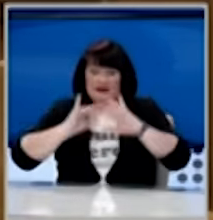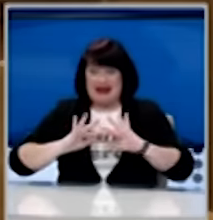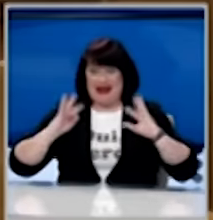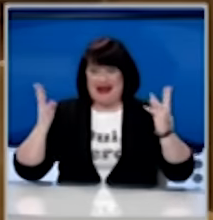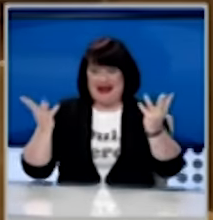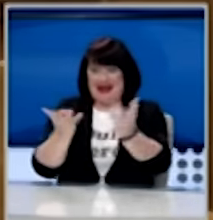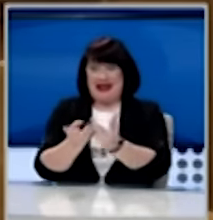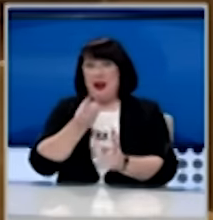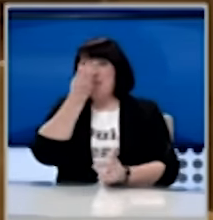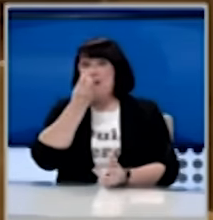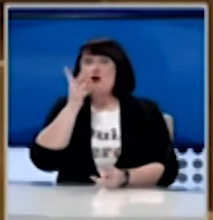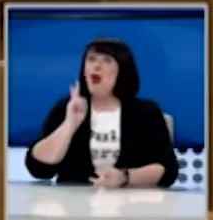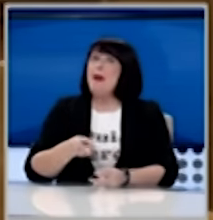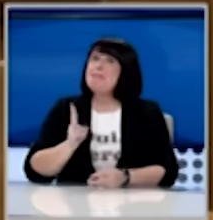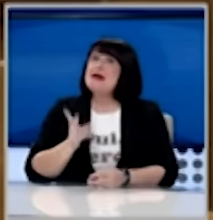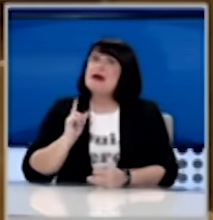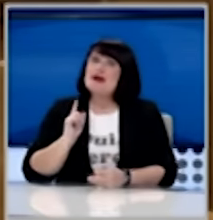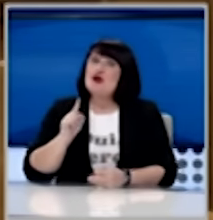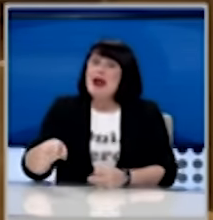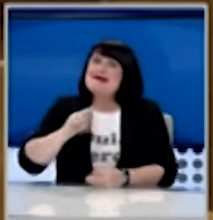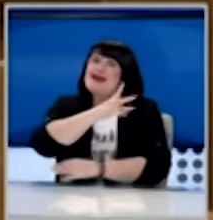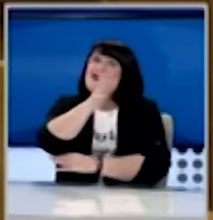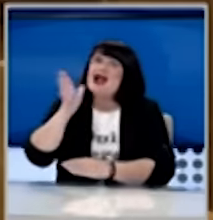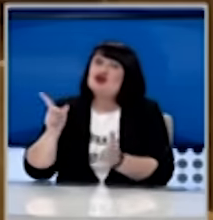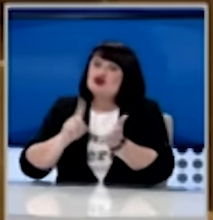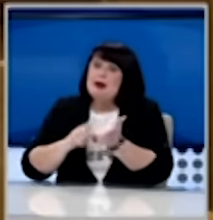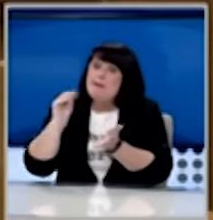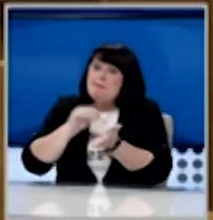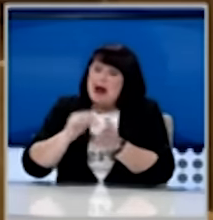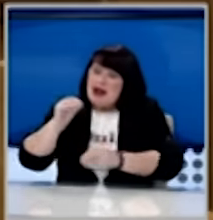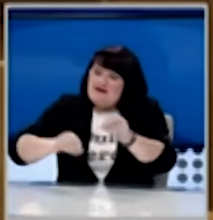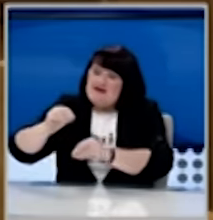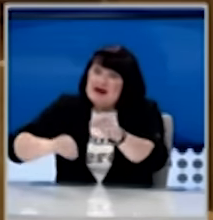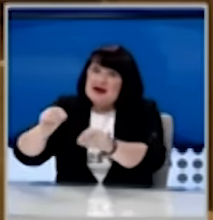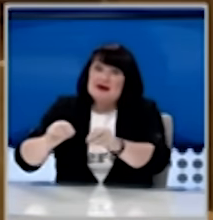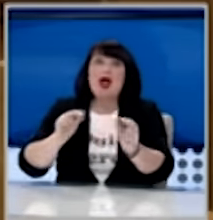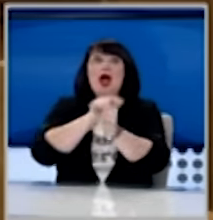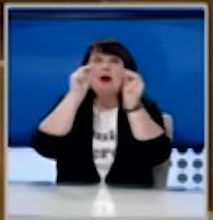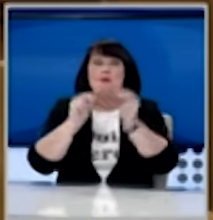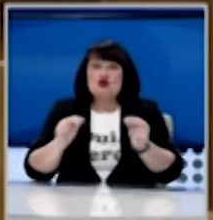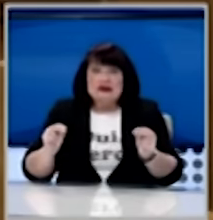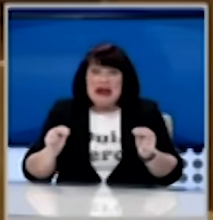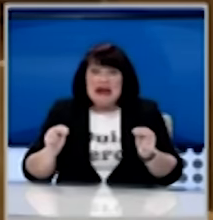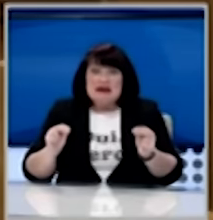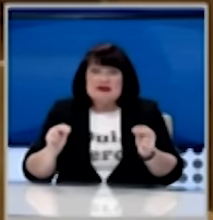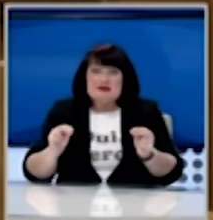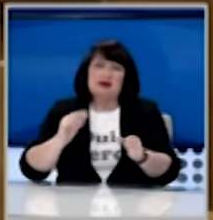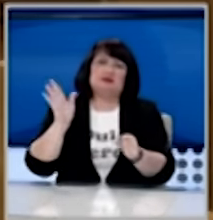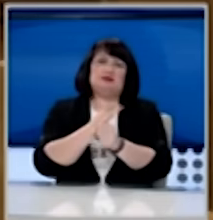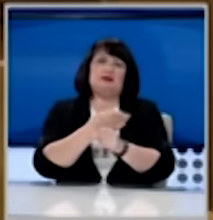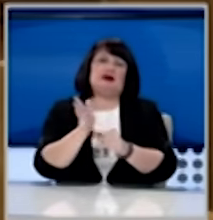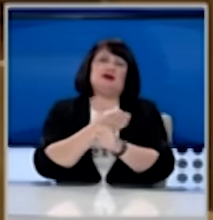πάρκα είναι επικίνδυνες γιατί αν υλοποιηθούν οδηγούν μαθηματικά στο